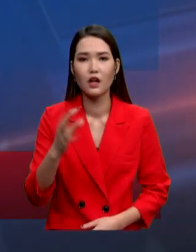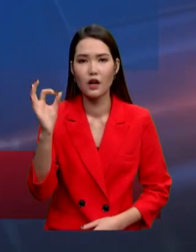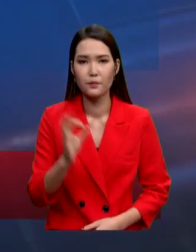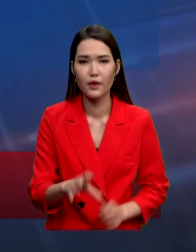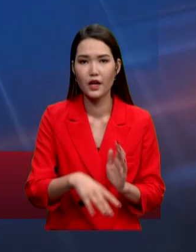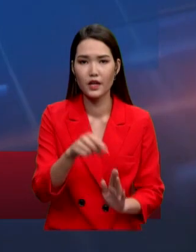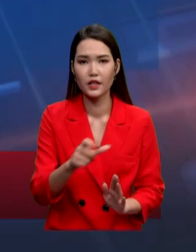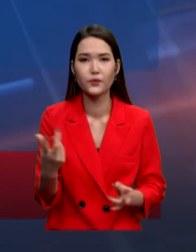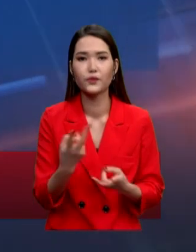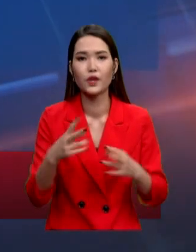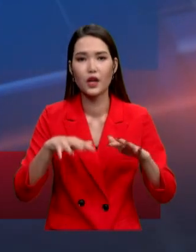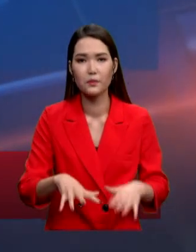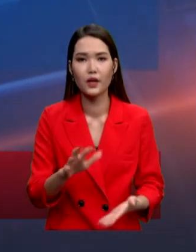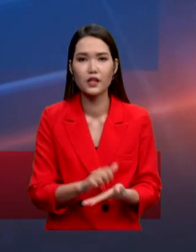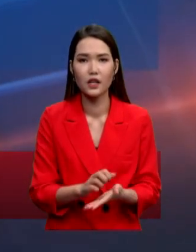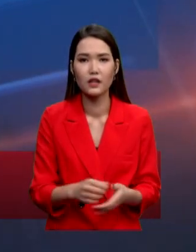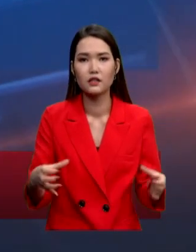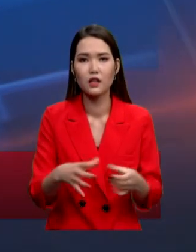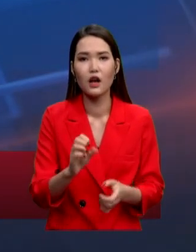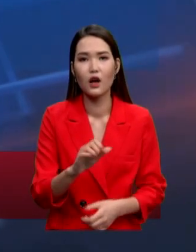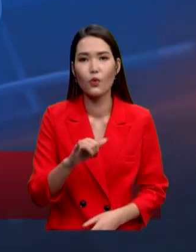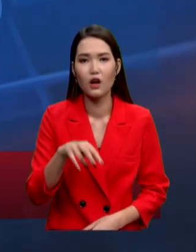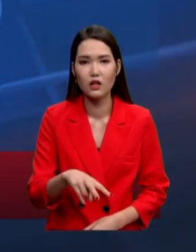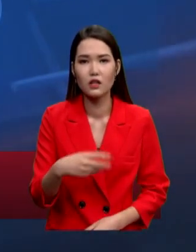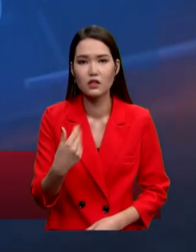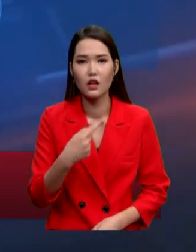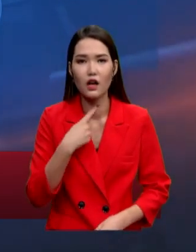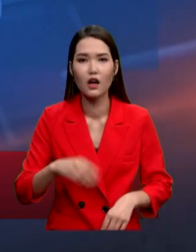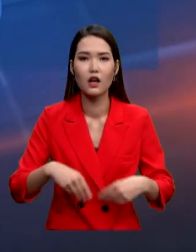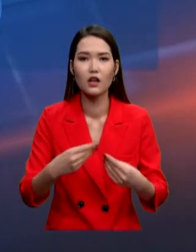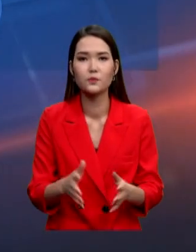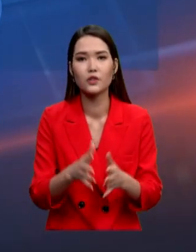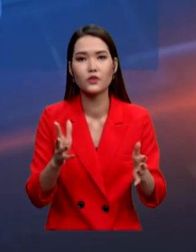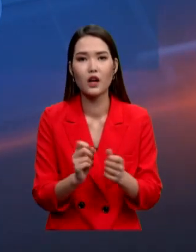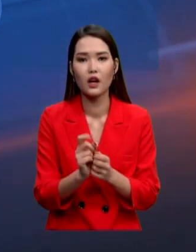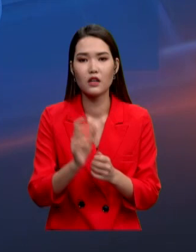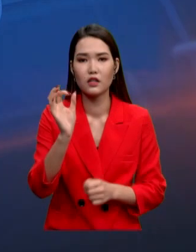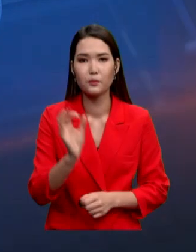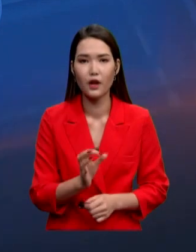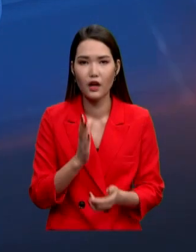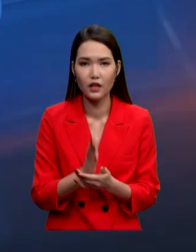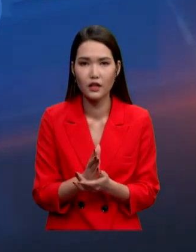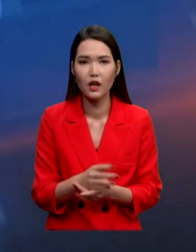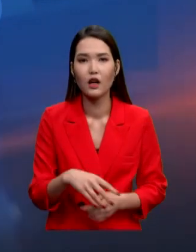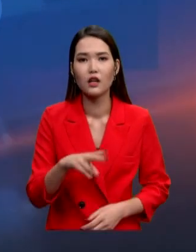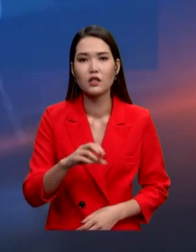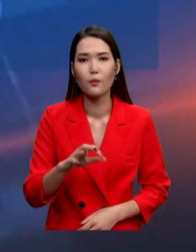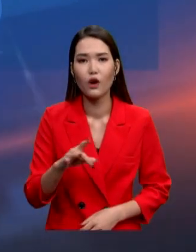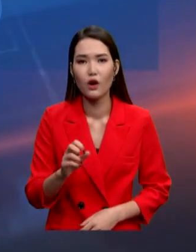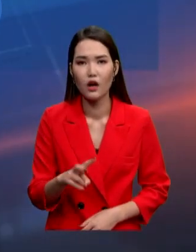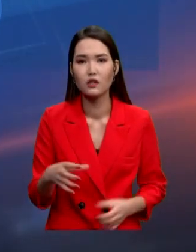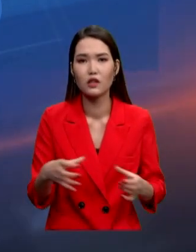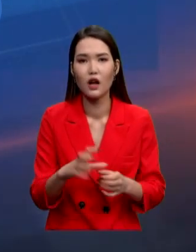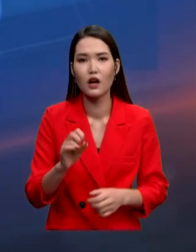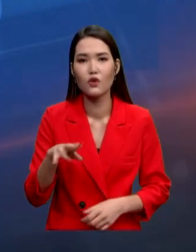53% избирателей. Второе место занимает партия АОЛ, за нее отдали свыше 11% голосов. Демократическая